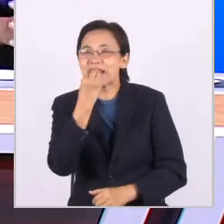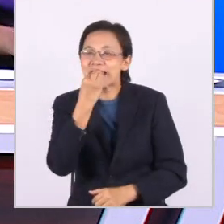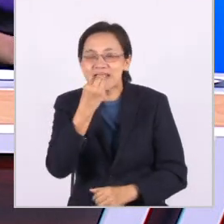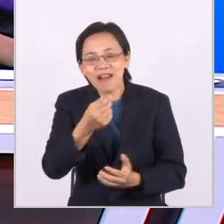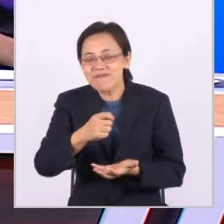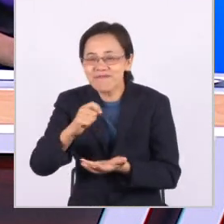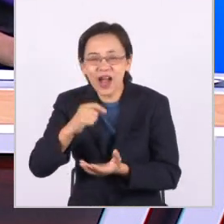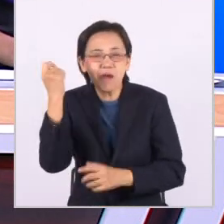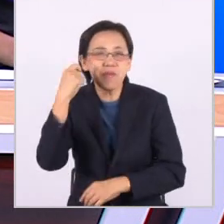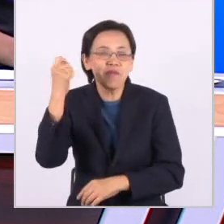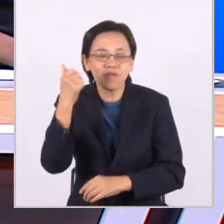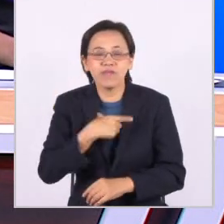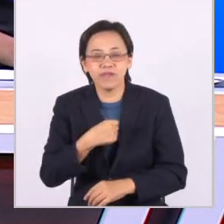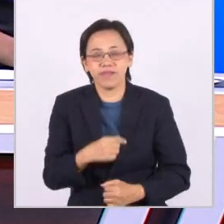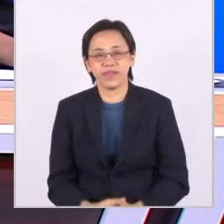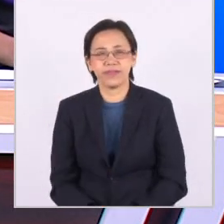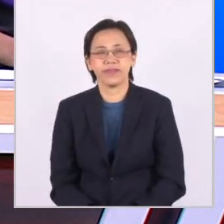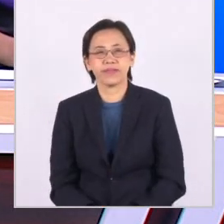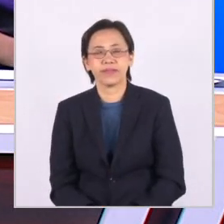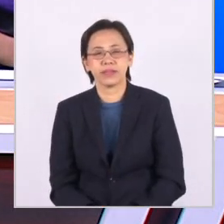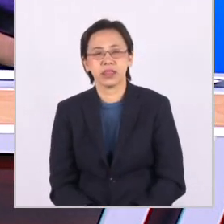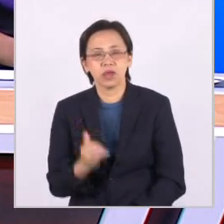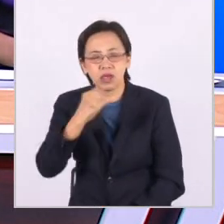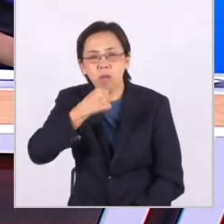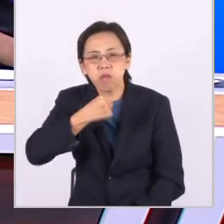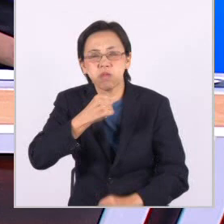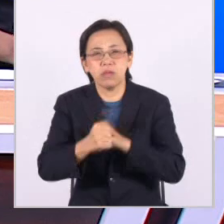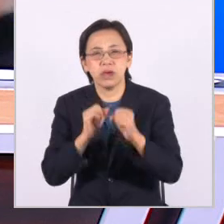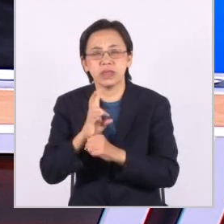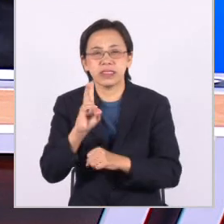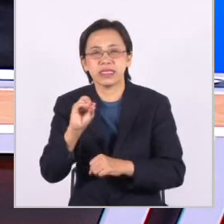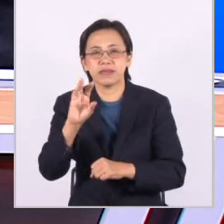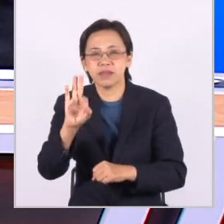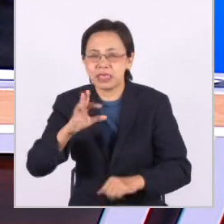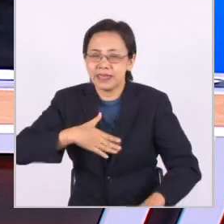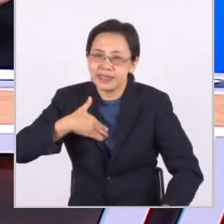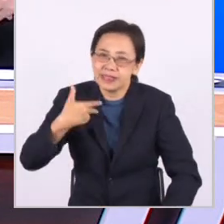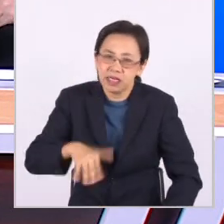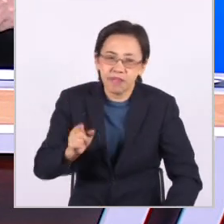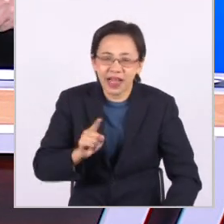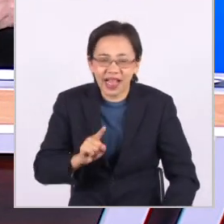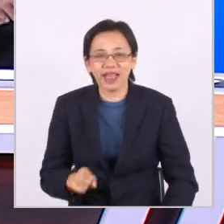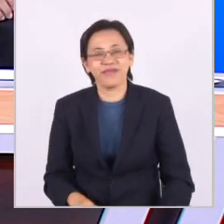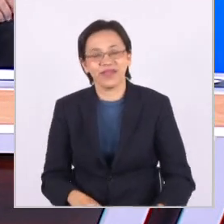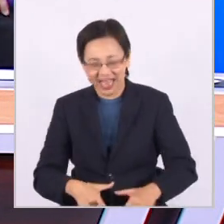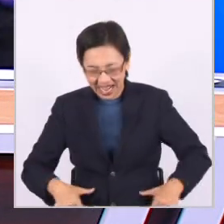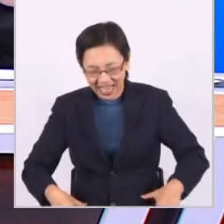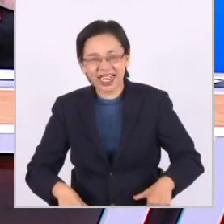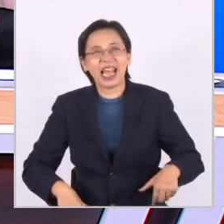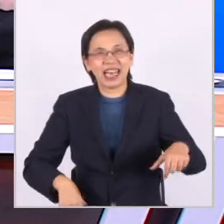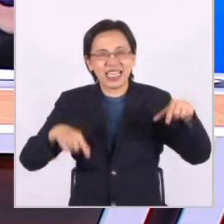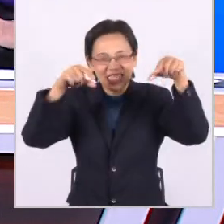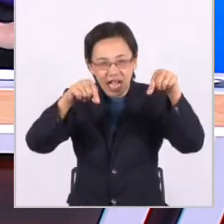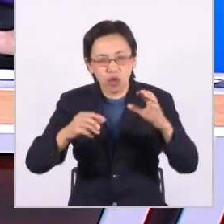เอาคุณผู้ชมมาดูเรื่องนี้หน่อยเป็นความทุกข์ใจของคุณยายวัย79ปีที่กำลังตากกางเกงในอยู่หน้าบ้านแต่มีคนร้